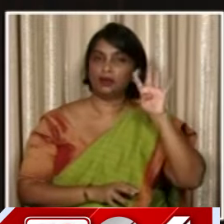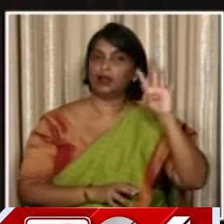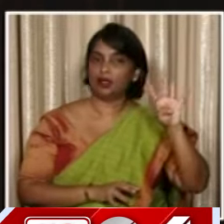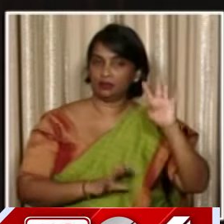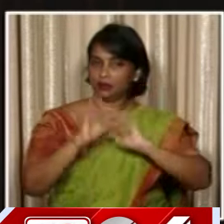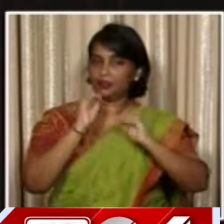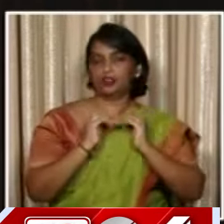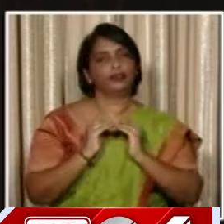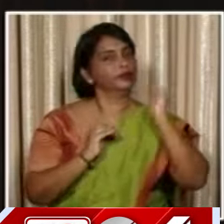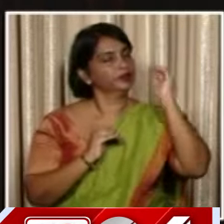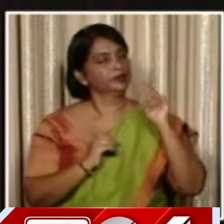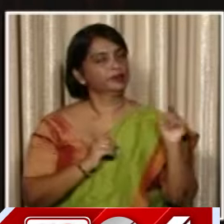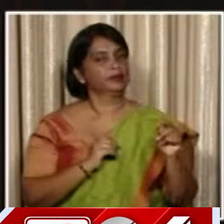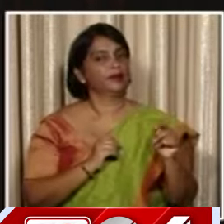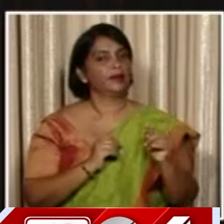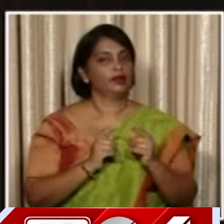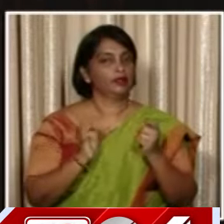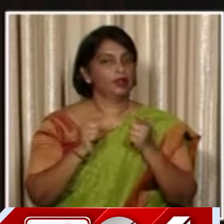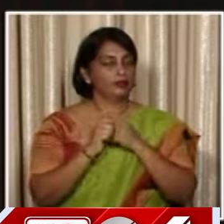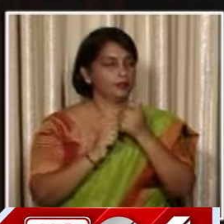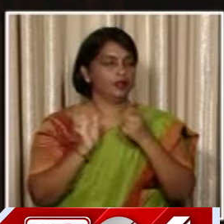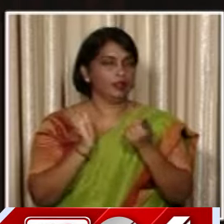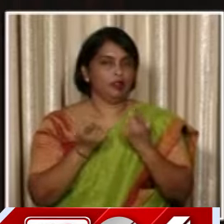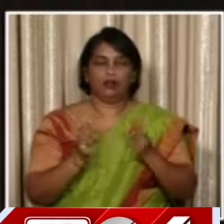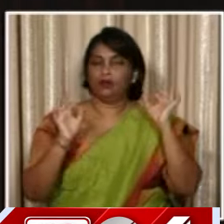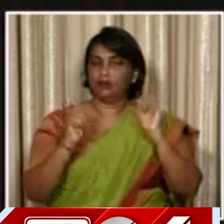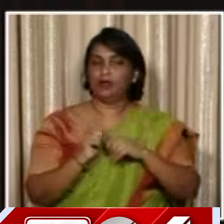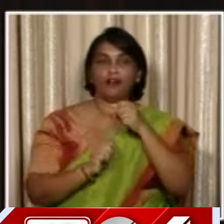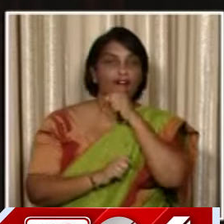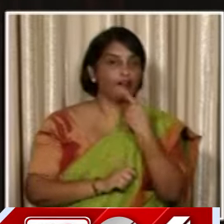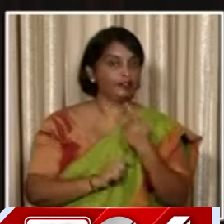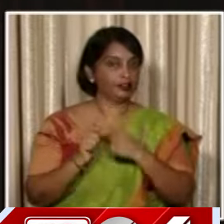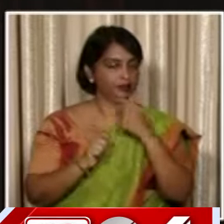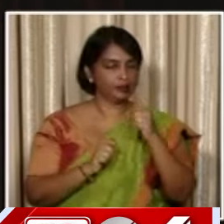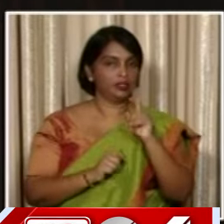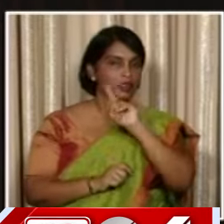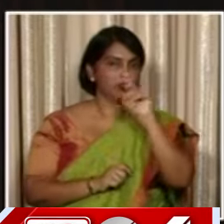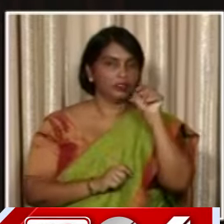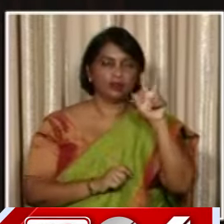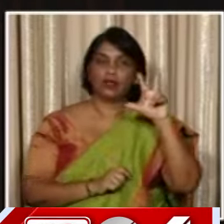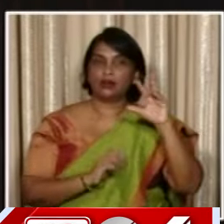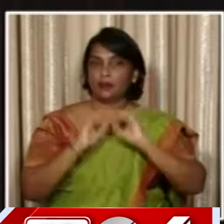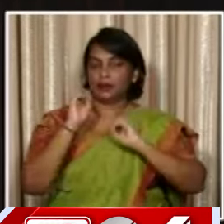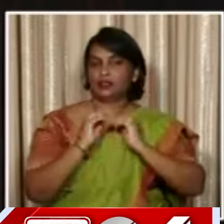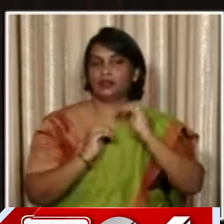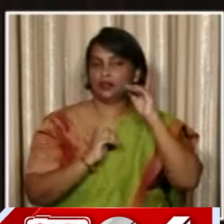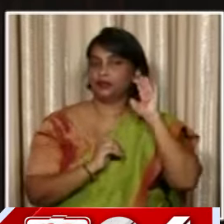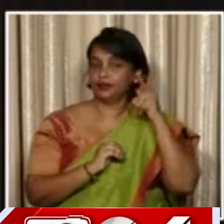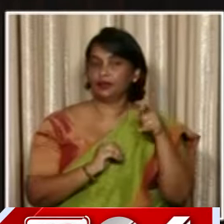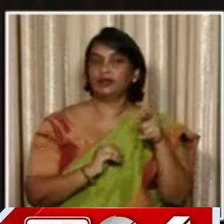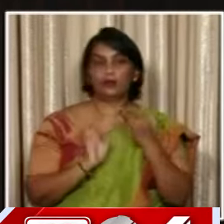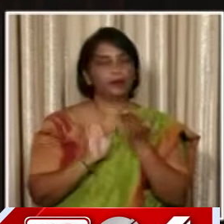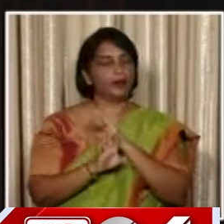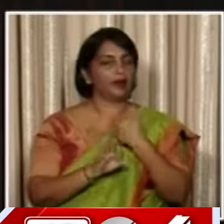104.4කින් ඉහළ ගිහිල්ලා තියෙනවා. ඉංගනමැතිව පාරිභෝගික ගෙයිම් නිසා විශ්‍රාම වැටුප 10.8කින් ඉහළ ගිහිල්ලා තියෙනවා. මොකද විශේෂයෙන්ම